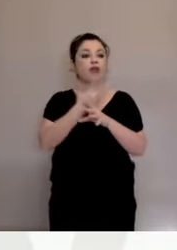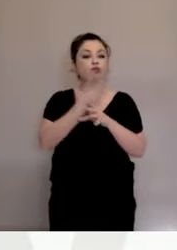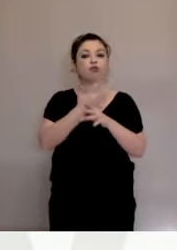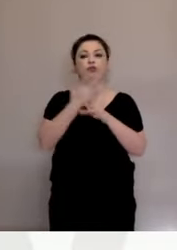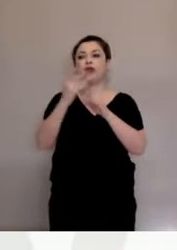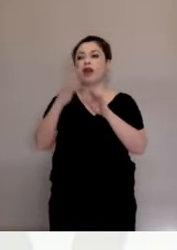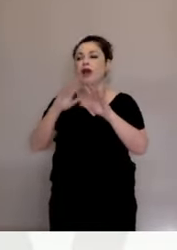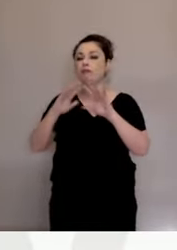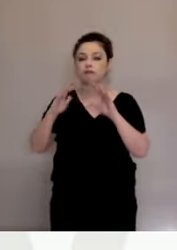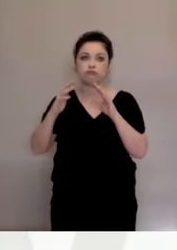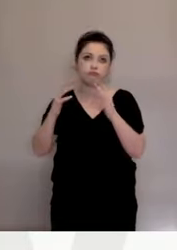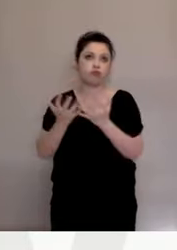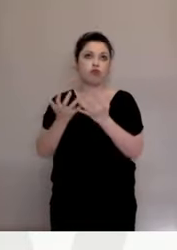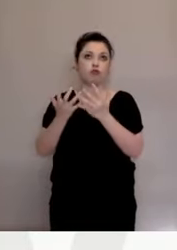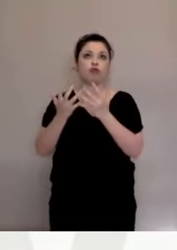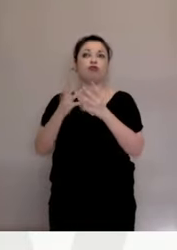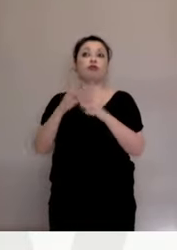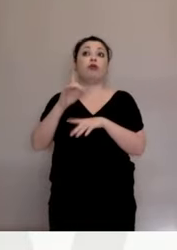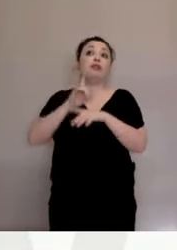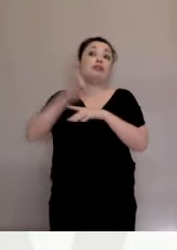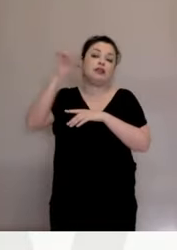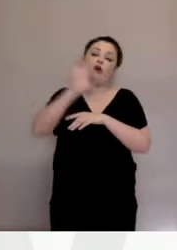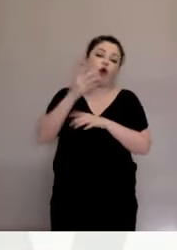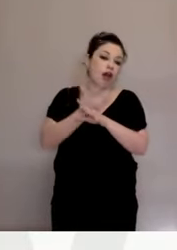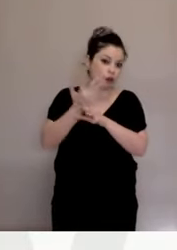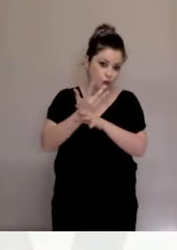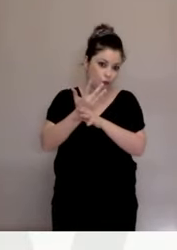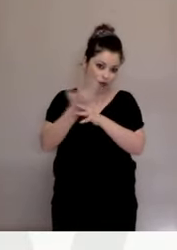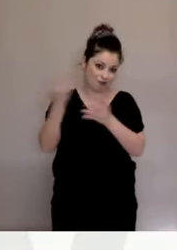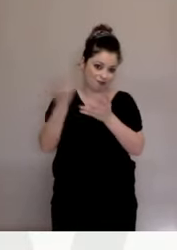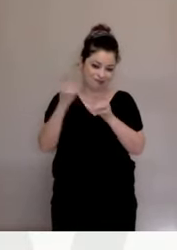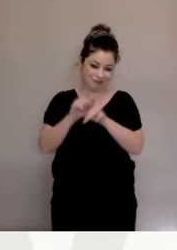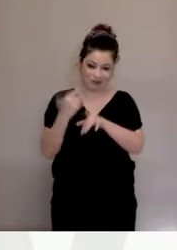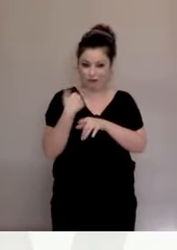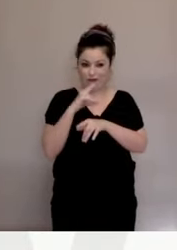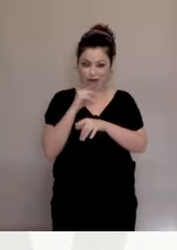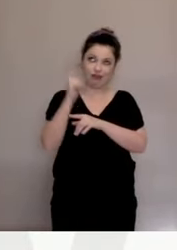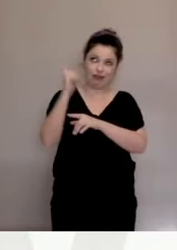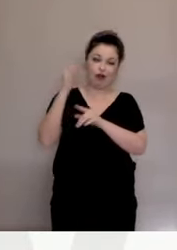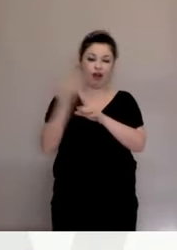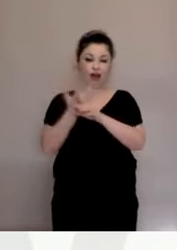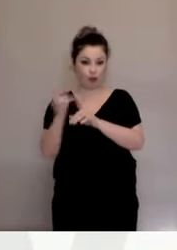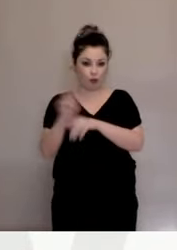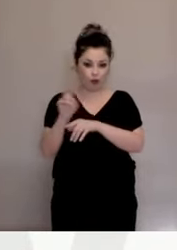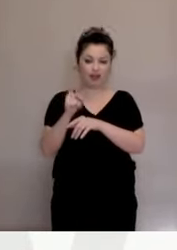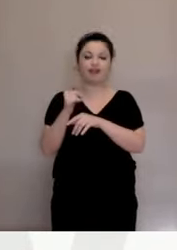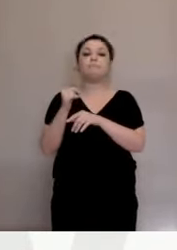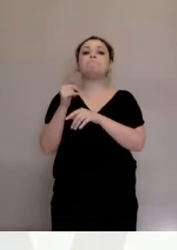Ancora una volta, Dio o natura. No. Ah, certo, certo,